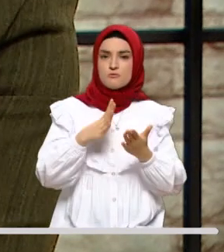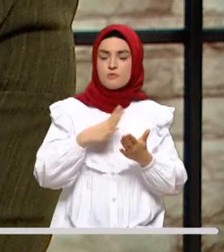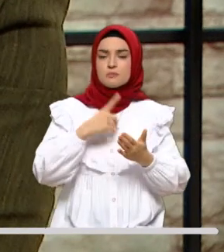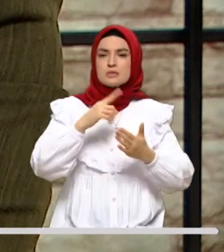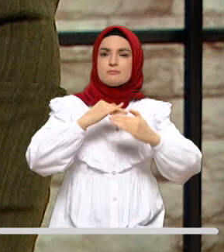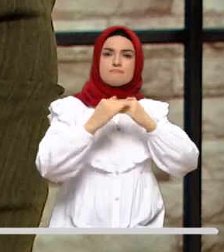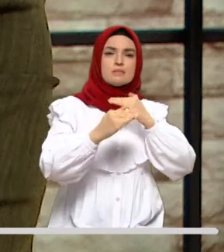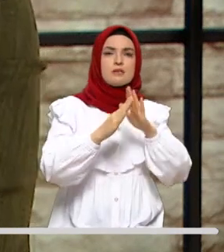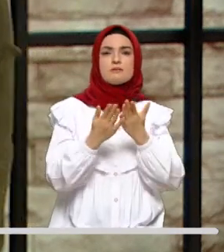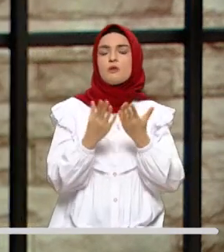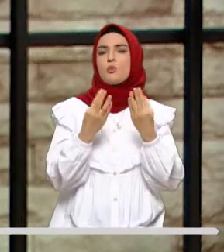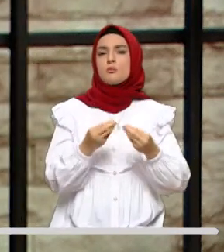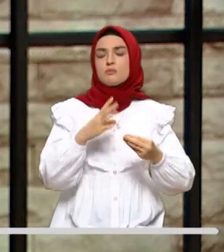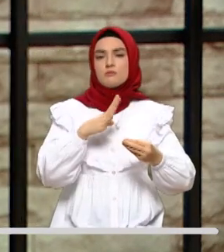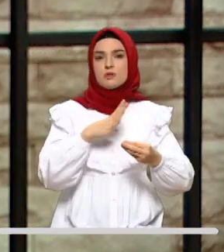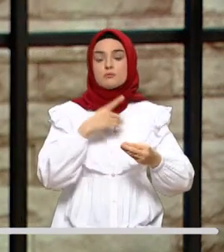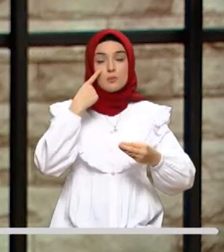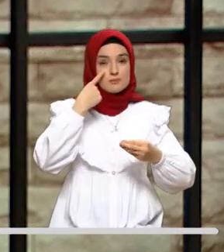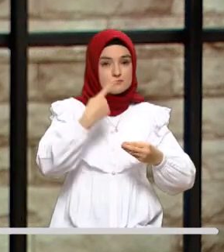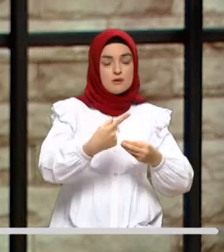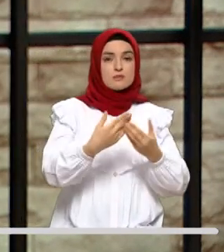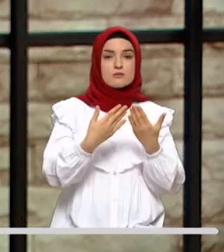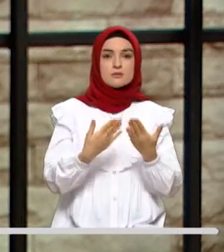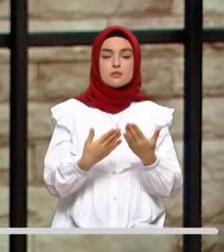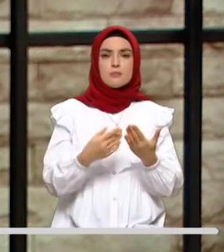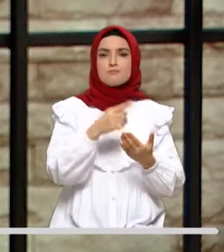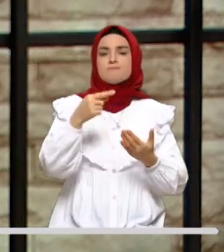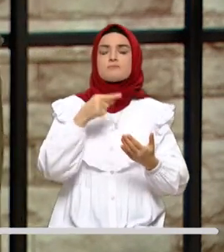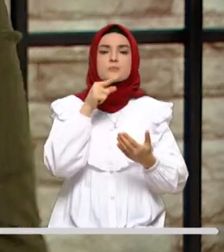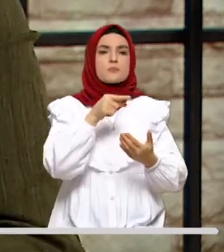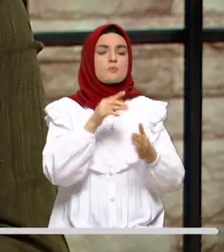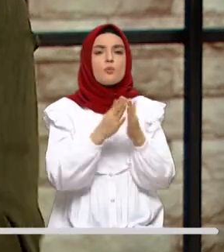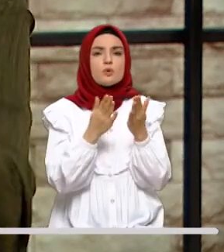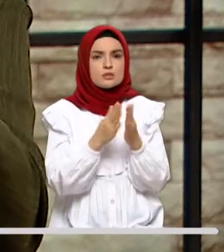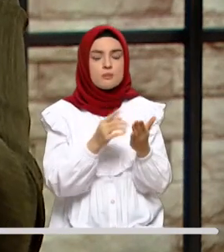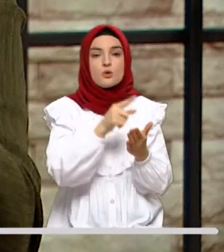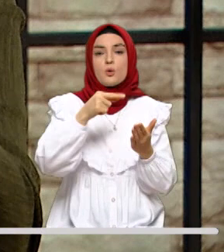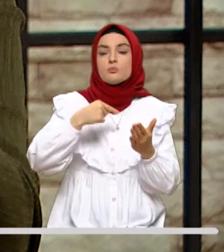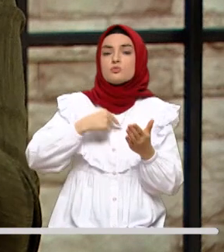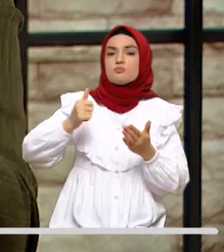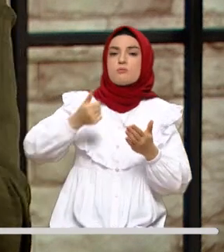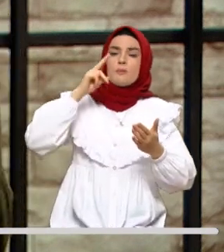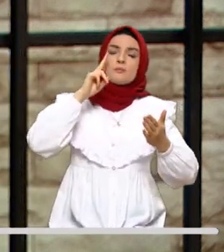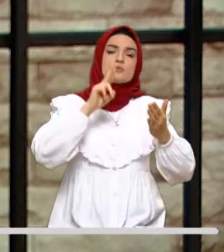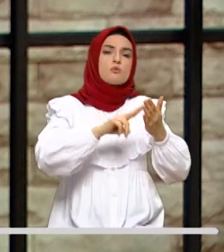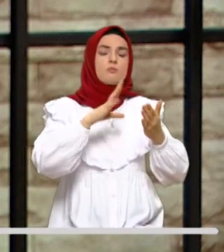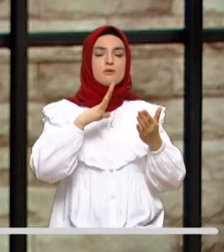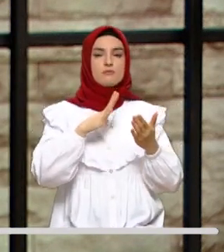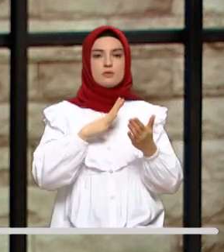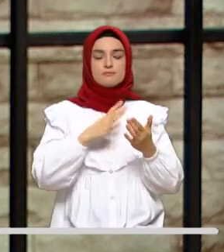millet kitabıdır adeta. Safahat'a baktığımız zaman biz o Safahat'ta bizim bütün değerlerimizi görüyoruz.